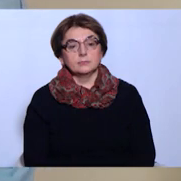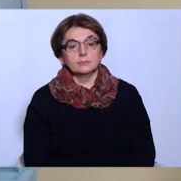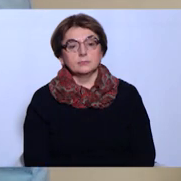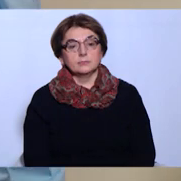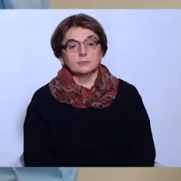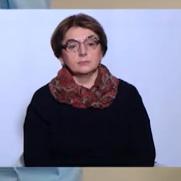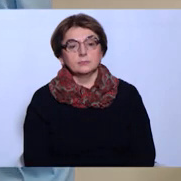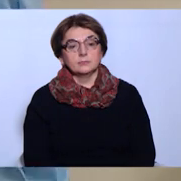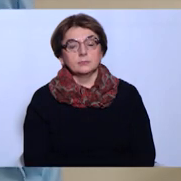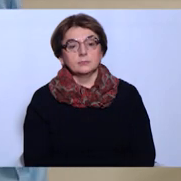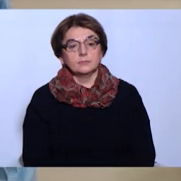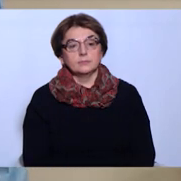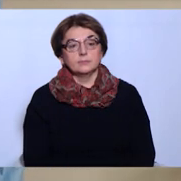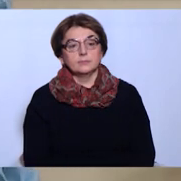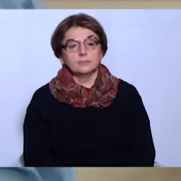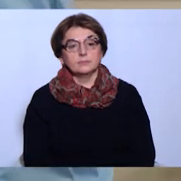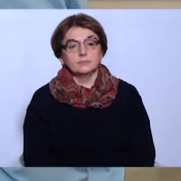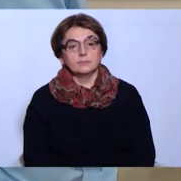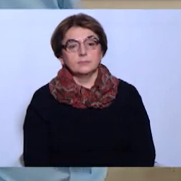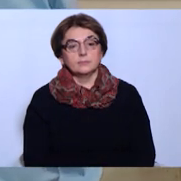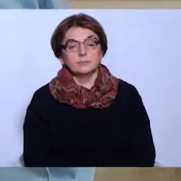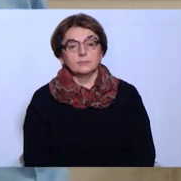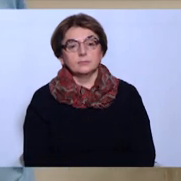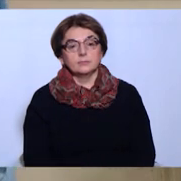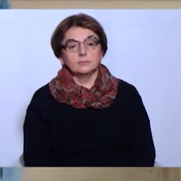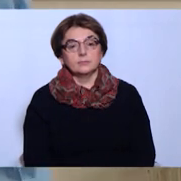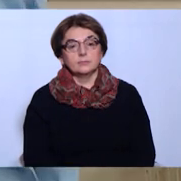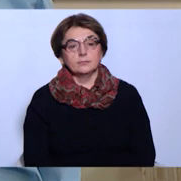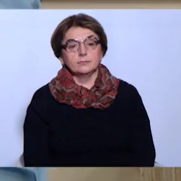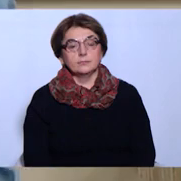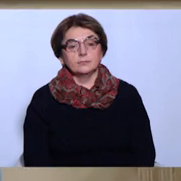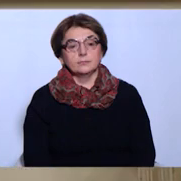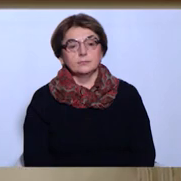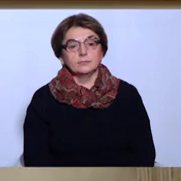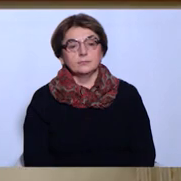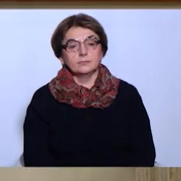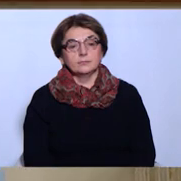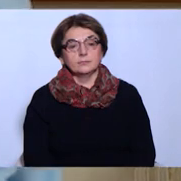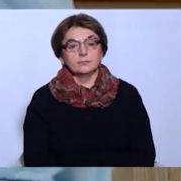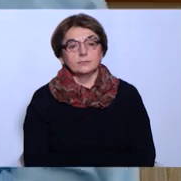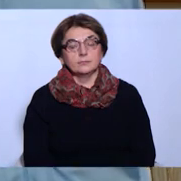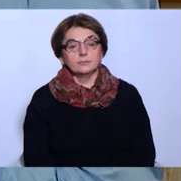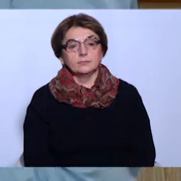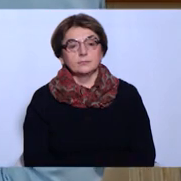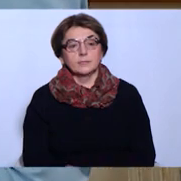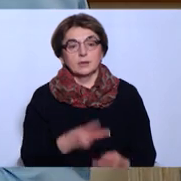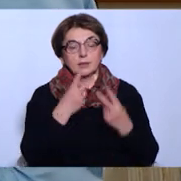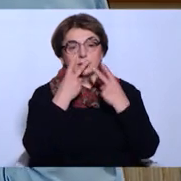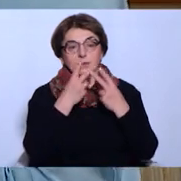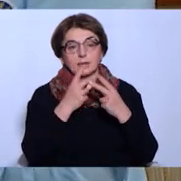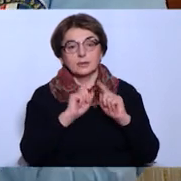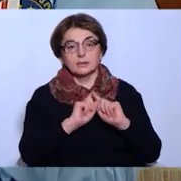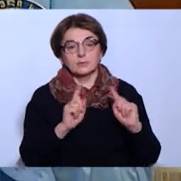მესამე და მეოთხე. თუ ამ წვეროებს შევარტებთ, ნახავთ, რომ მას ნამდვილად ტეტრაედრის